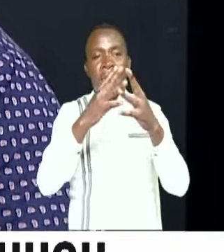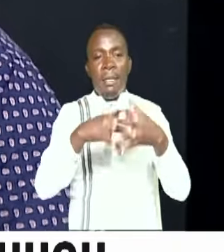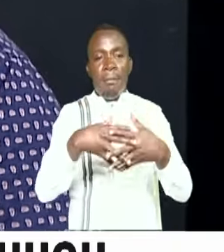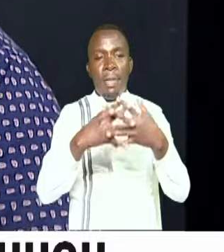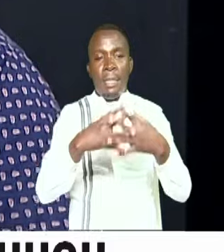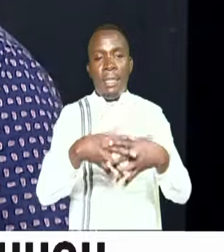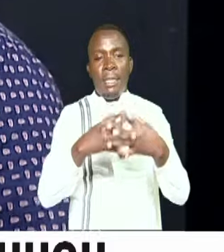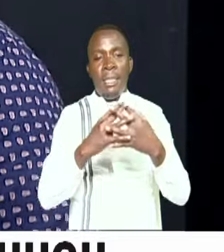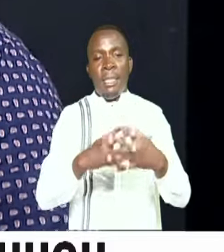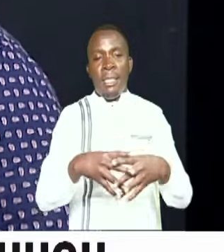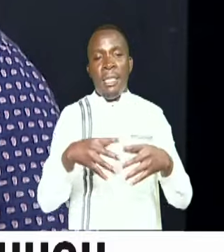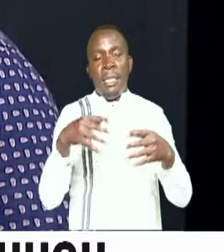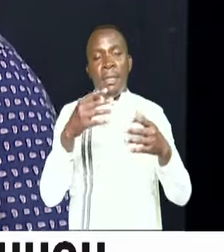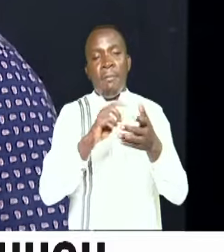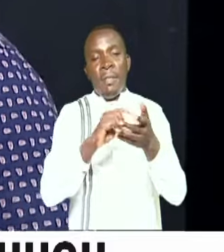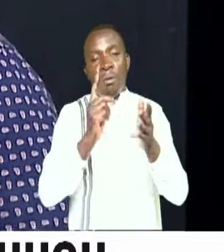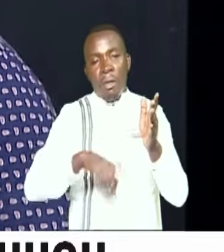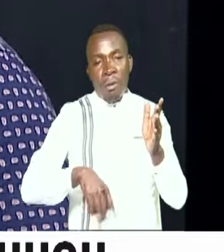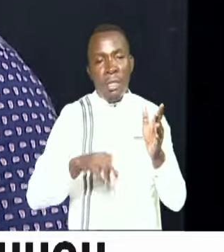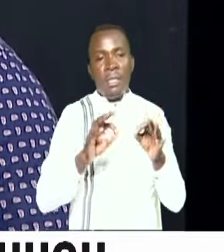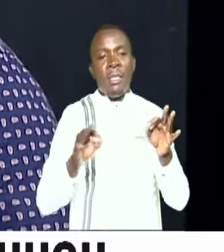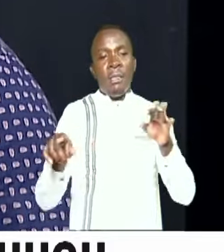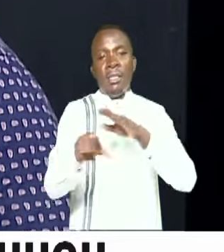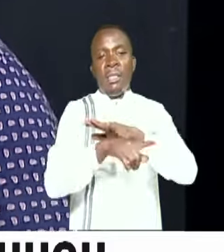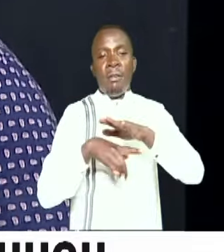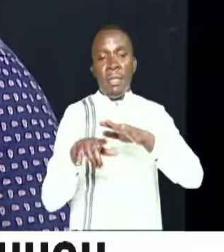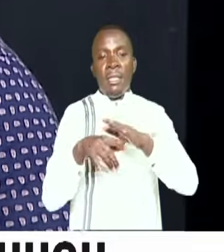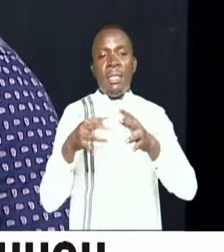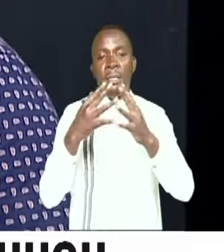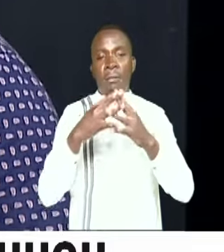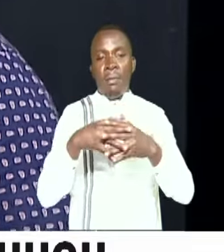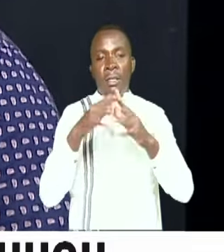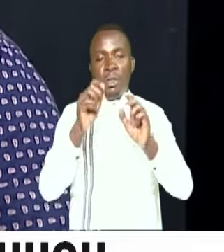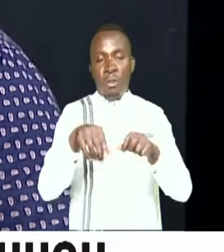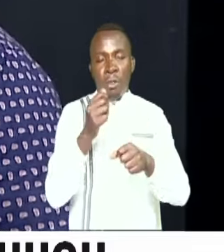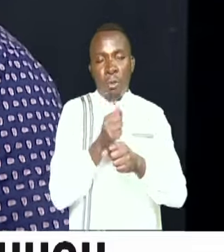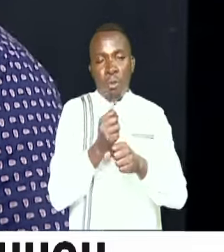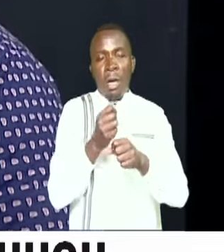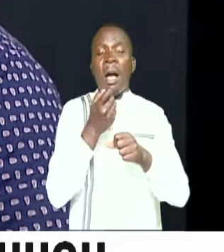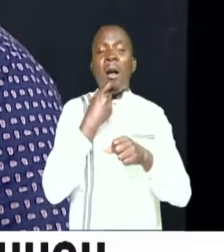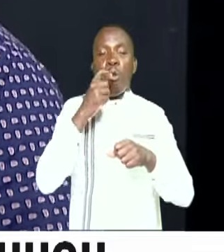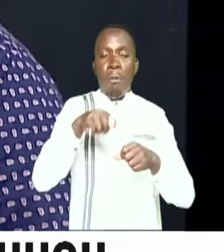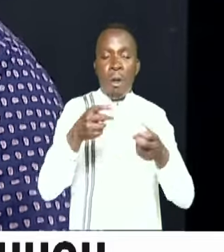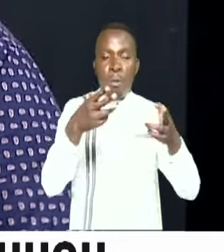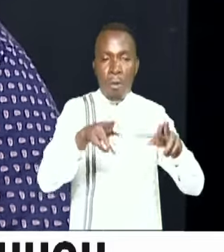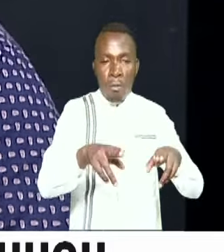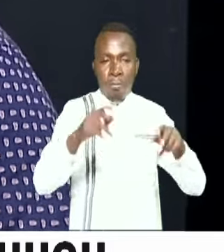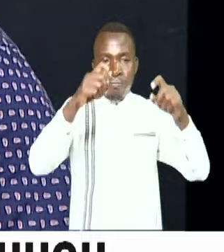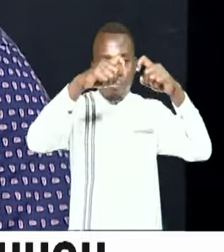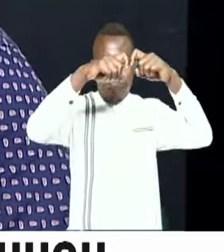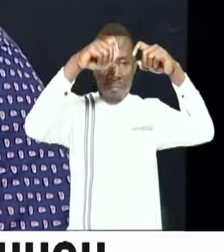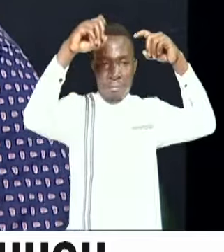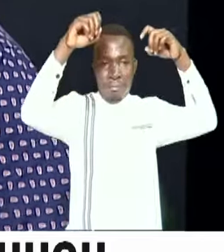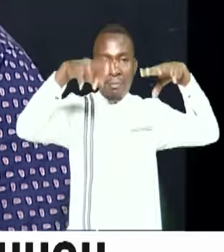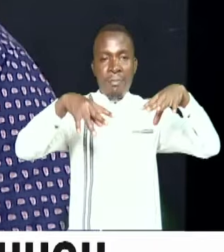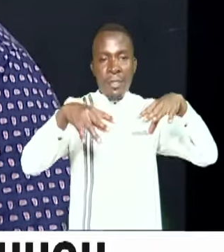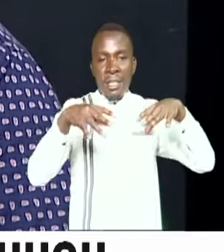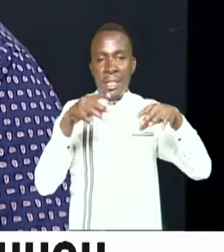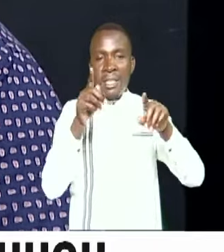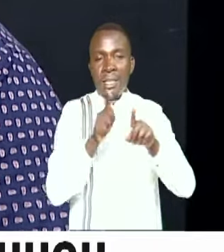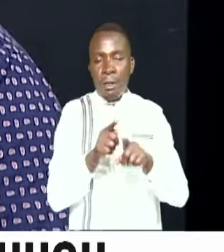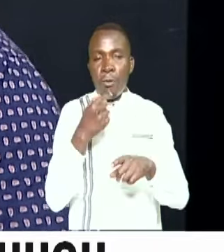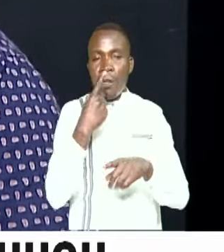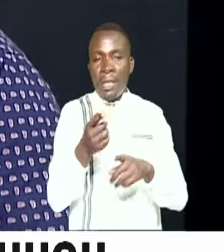bakoresha imashini bivuga ko ikintu kibanze kugira za mashini zibashe gukora no muriro no kuvuga rero usanga kwa kandi tuvuga tuti ibi